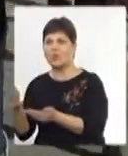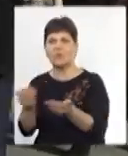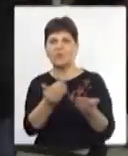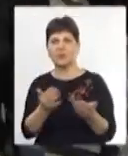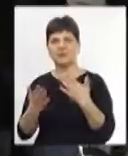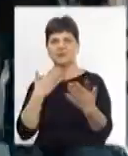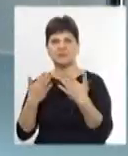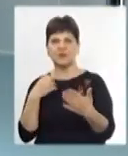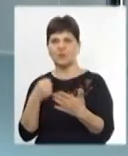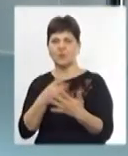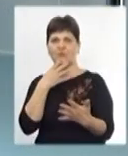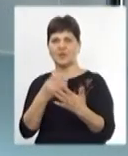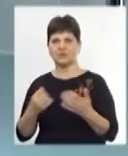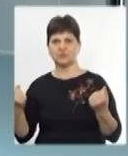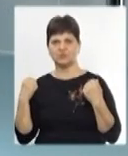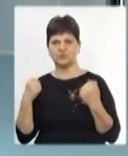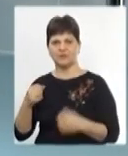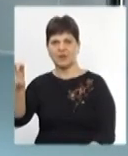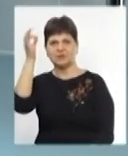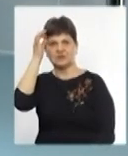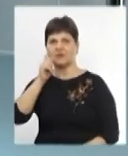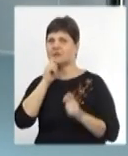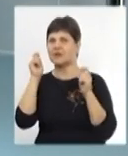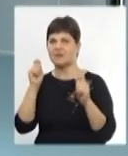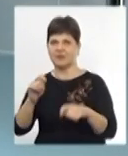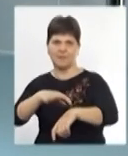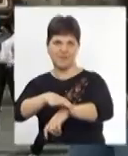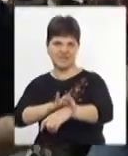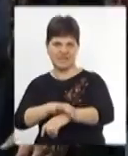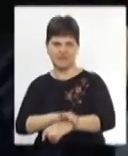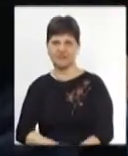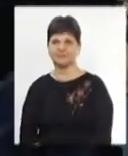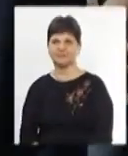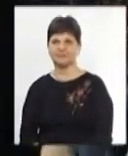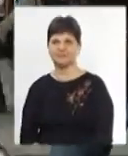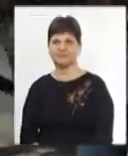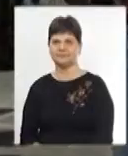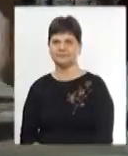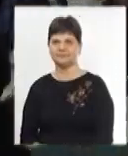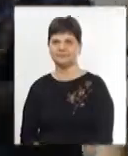стосовно ставлення вінничан до власного здоров'я. На згадку дарували браслети.